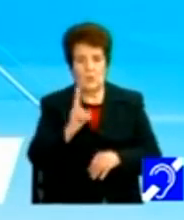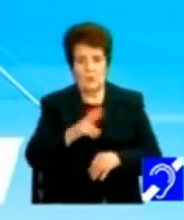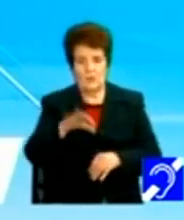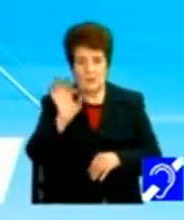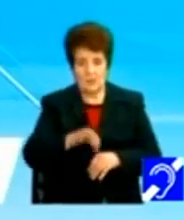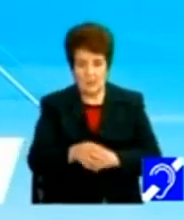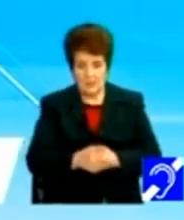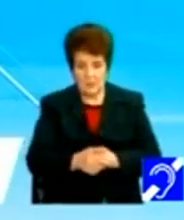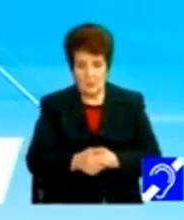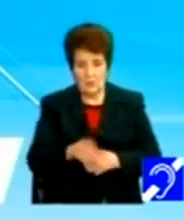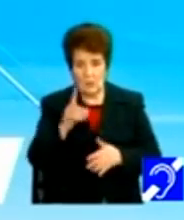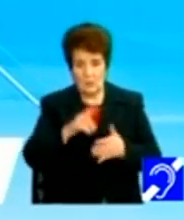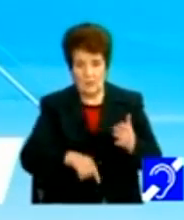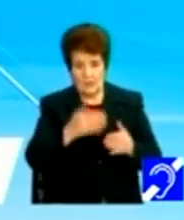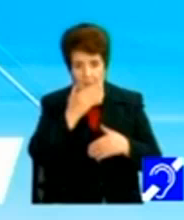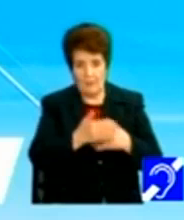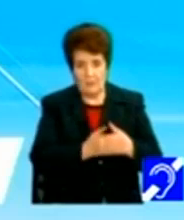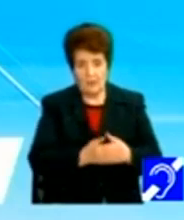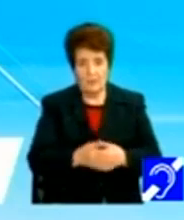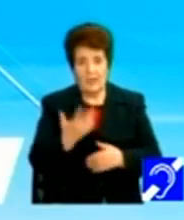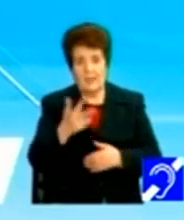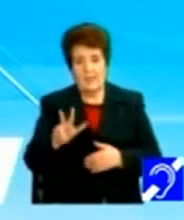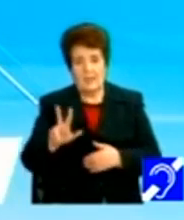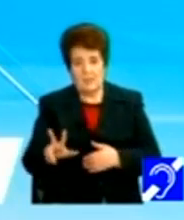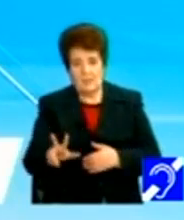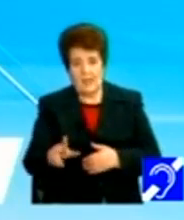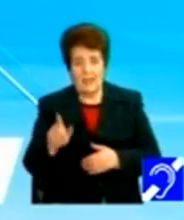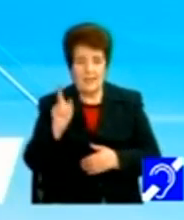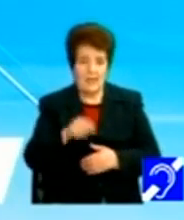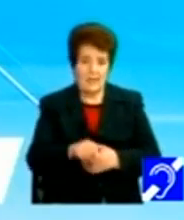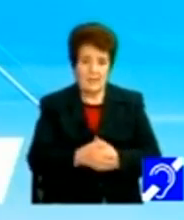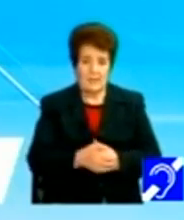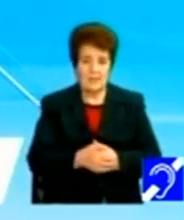20%. 20% cu siguranță este mai aproape de 33% decât